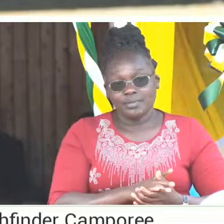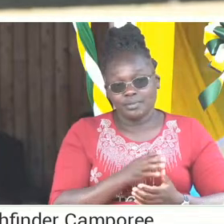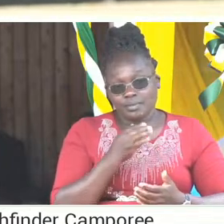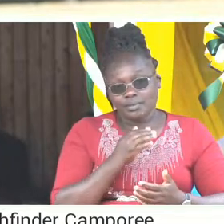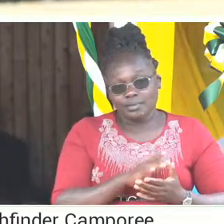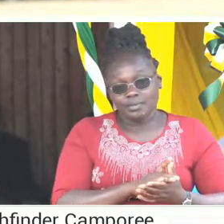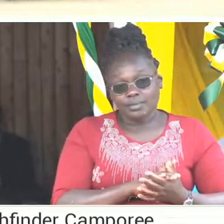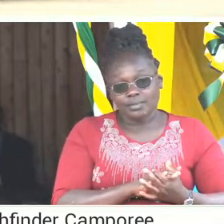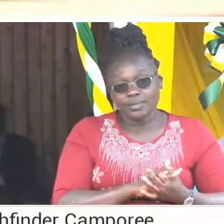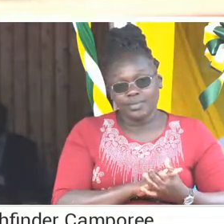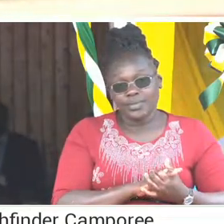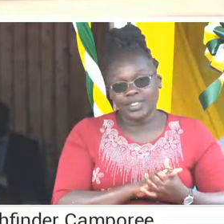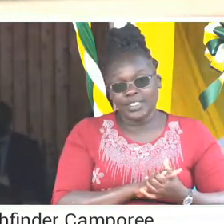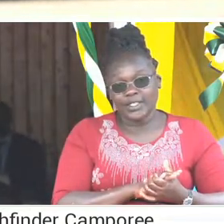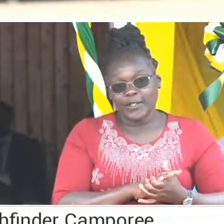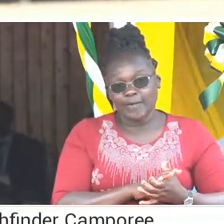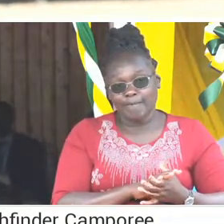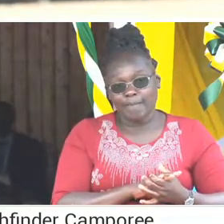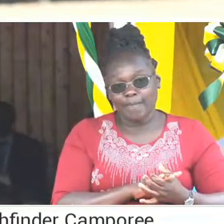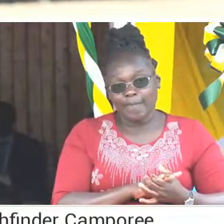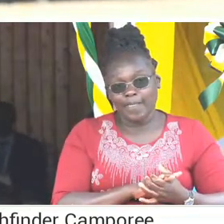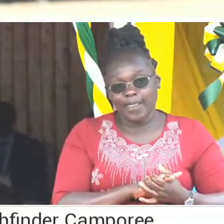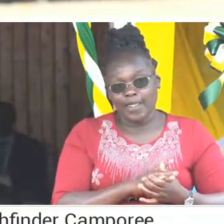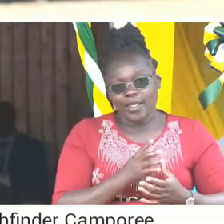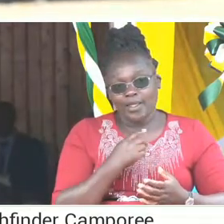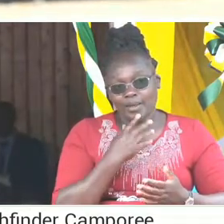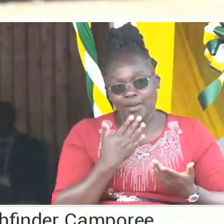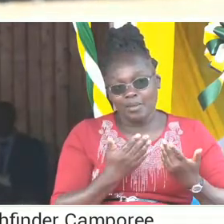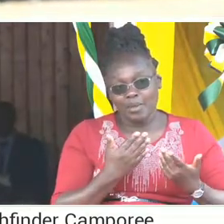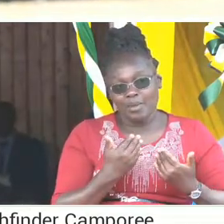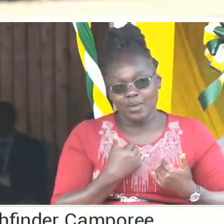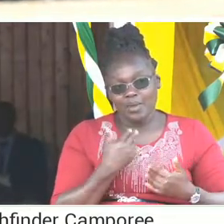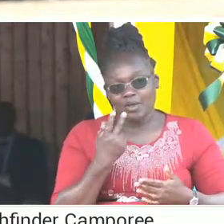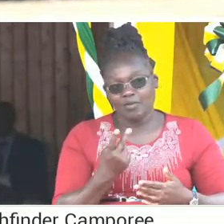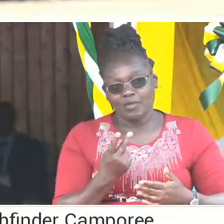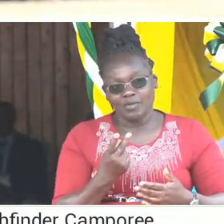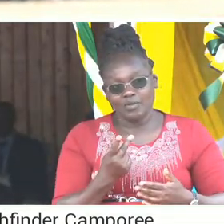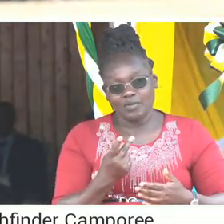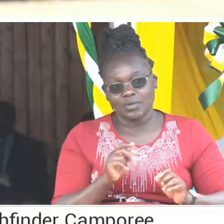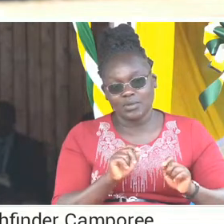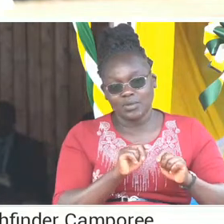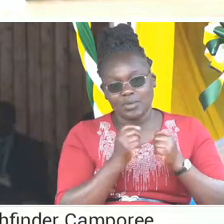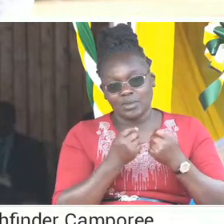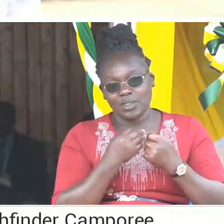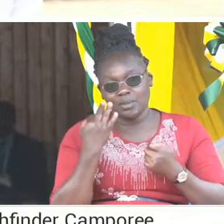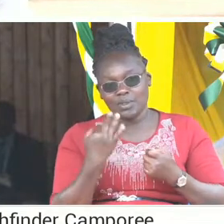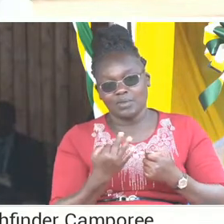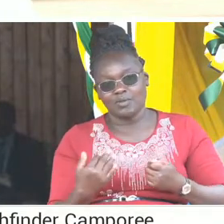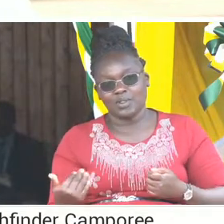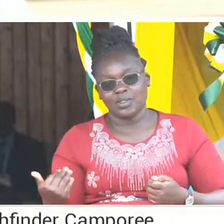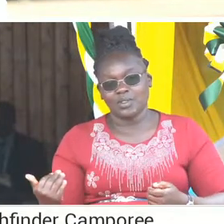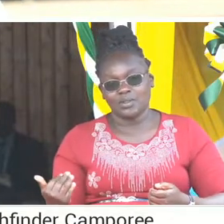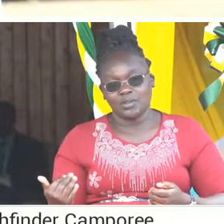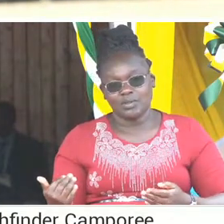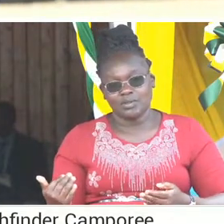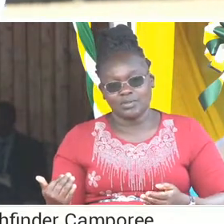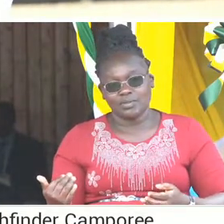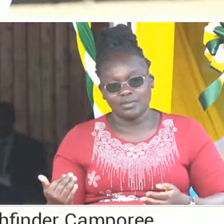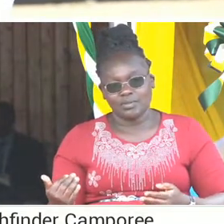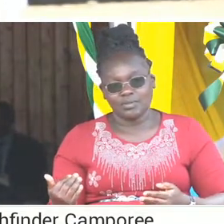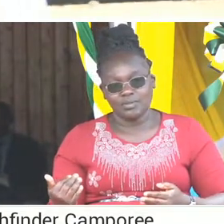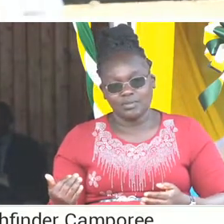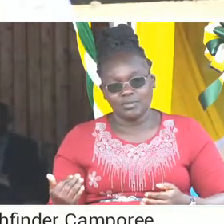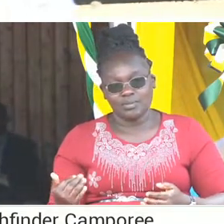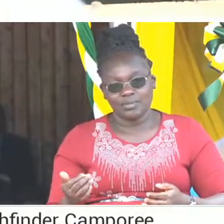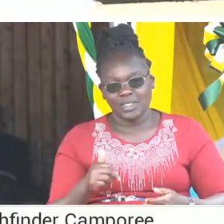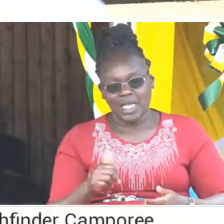wamelelewa kinyanyanyanya na watoto wanalelewa kijeshi. Watoto wa kijeshi ni wale wanaamshwa ambia, wewe amka